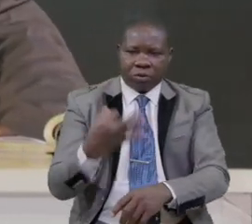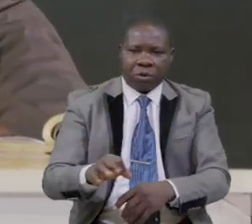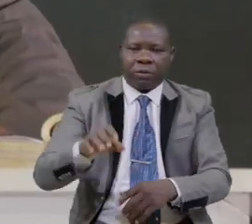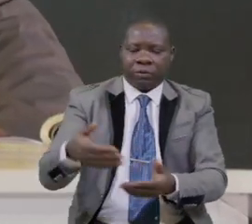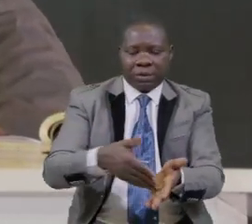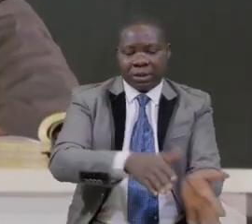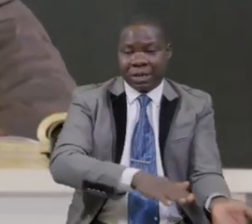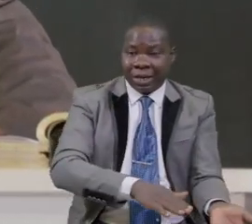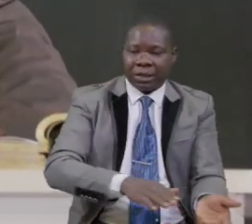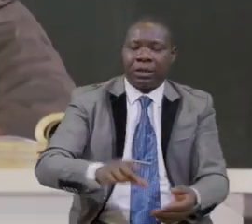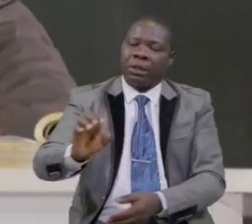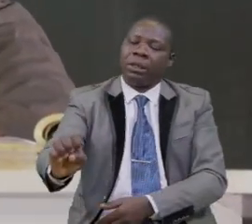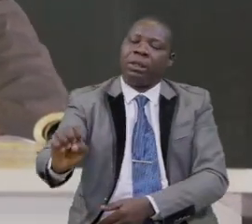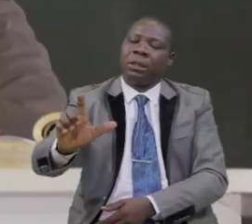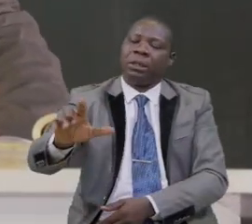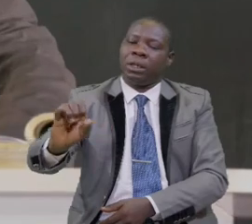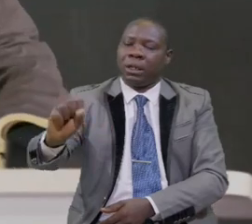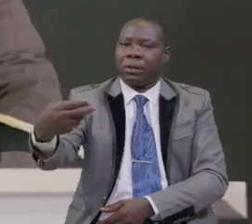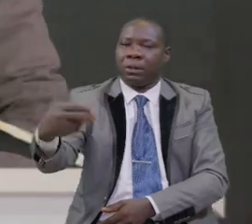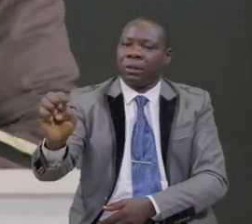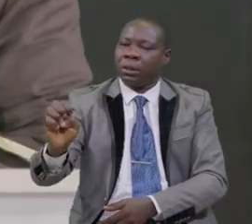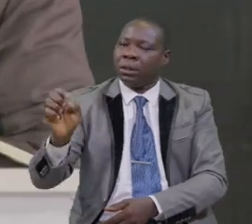d'Élisée mort, il s'est relevé.